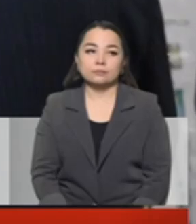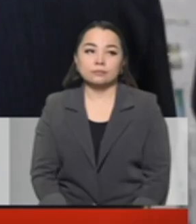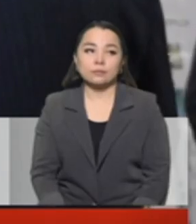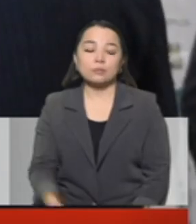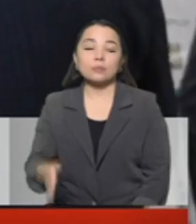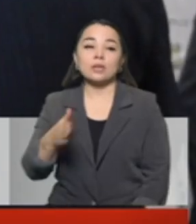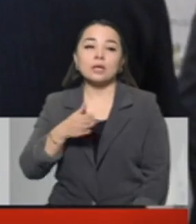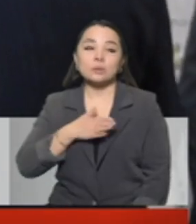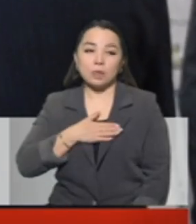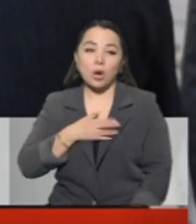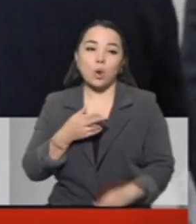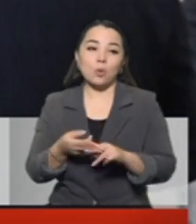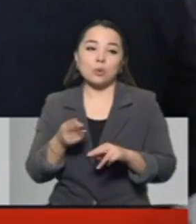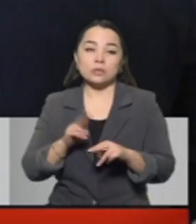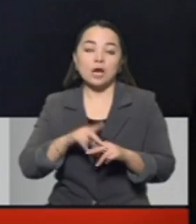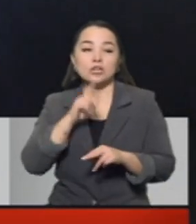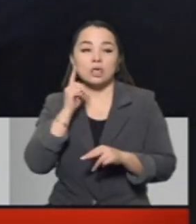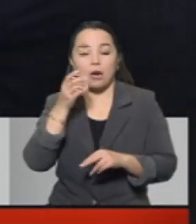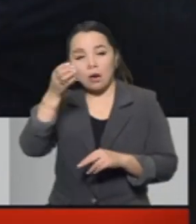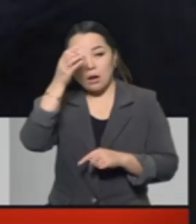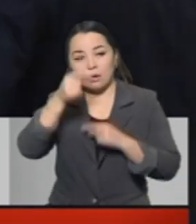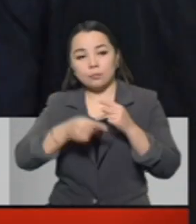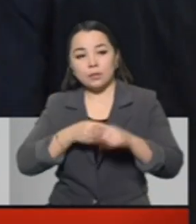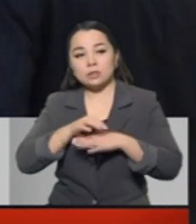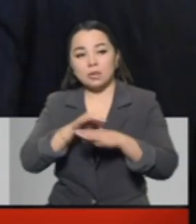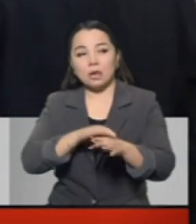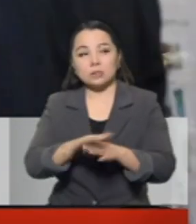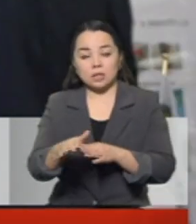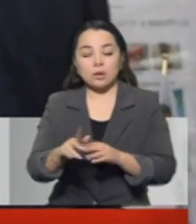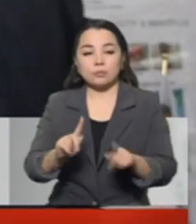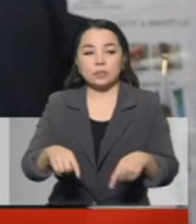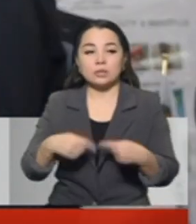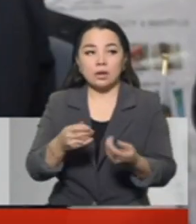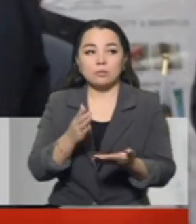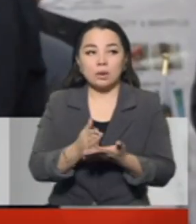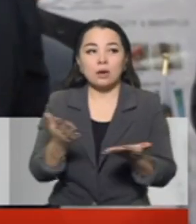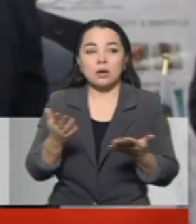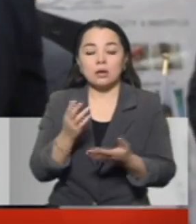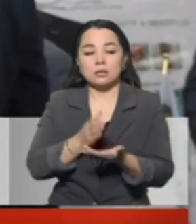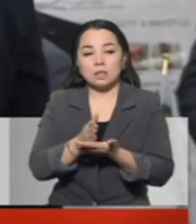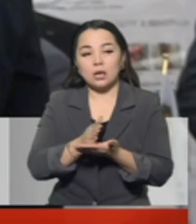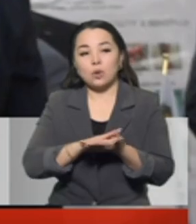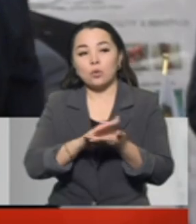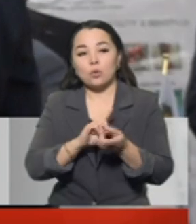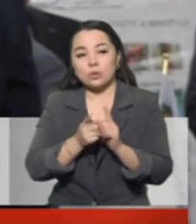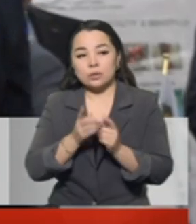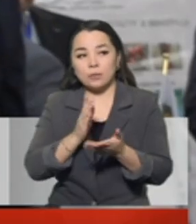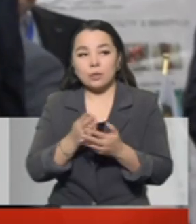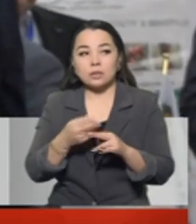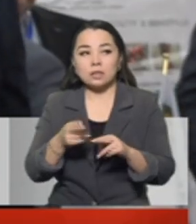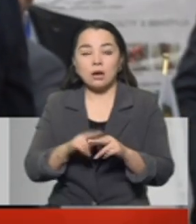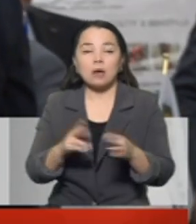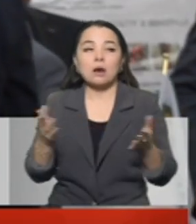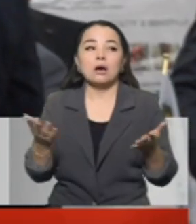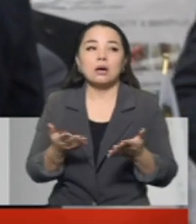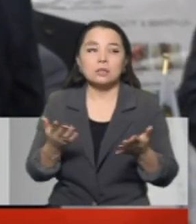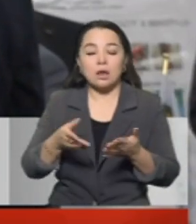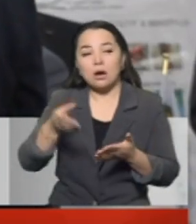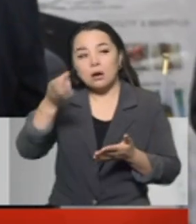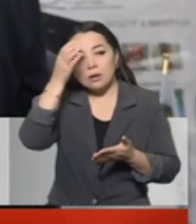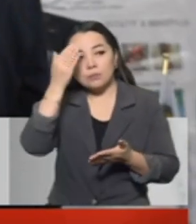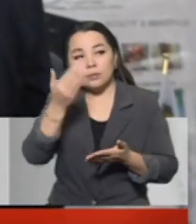Біз осы жас ғалымдар арқылы олар бізге ұсыныс беріп отырады, қалай саясатты өзгерту керек, қандай